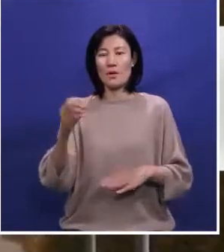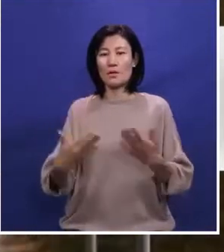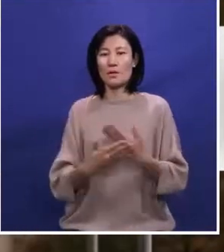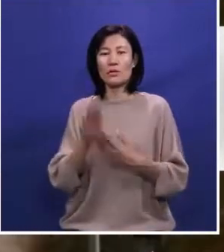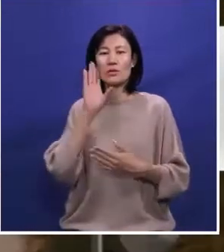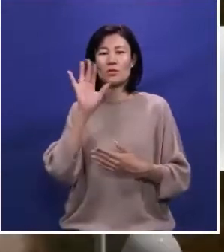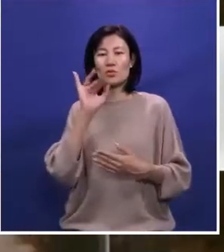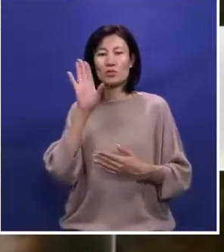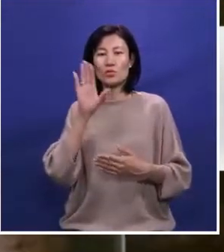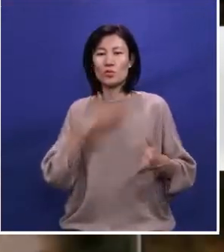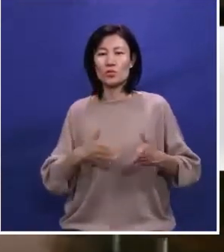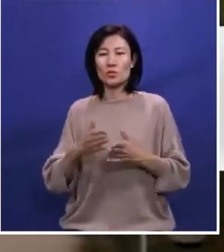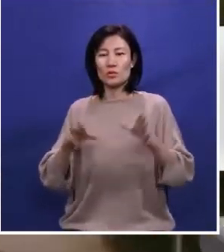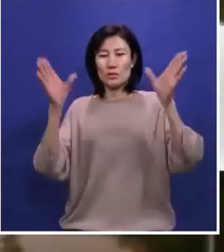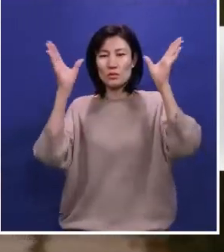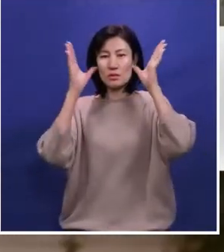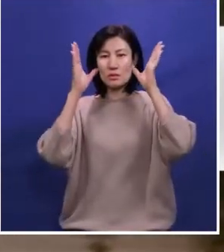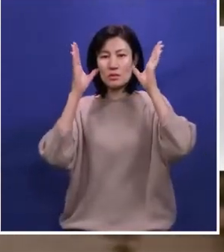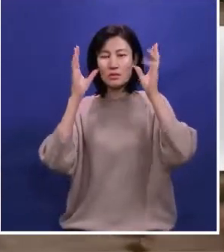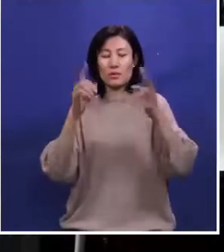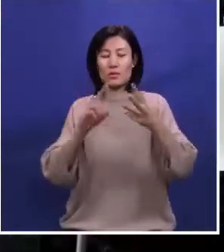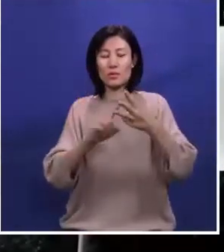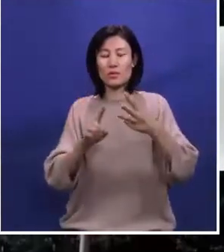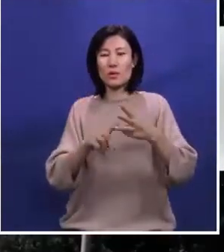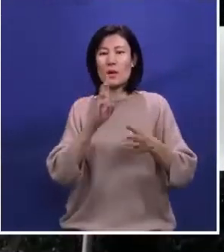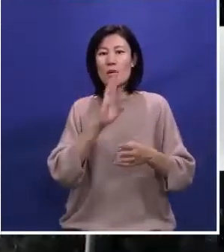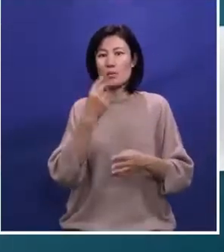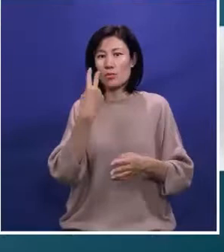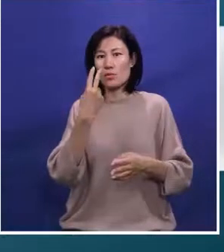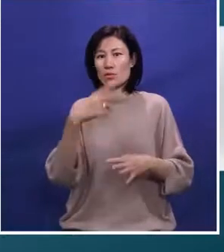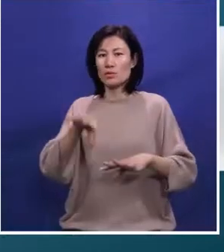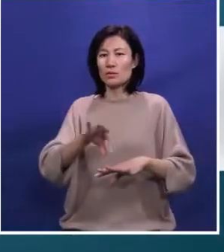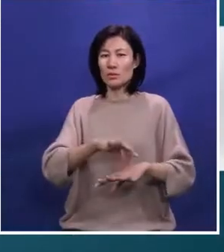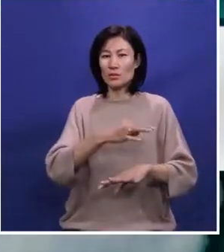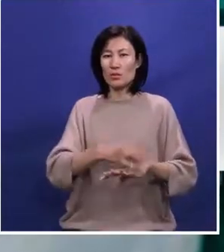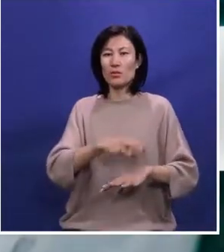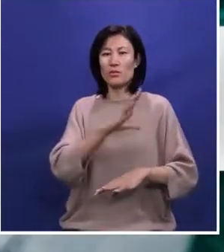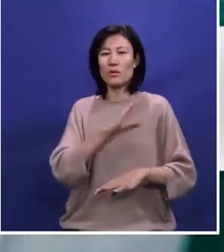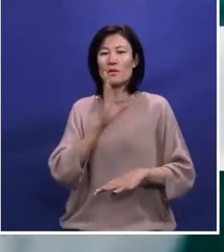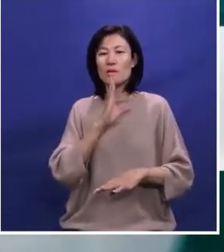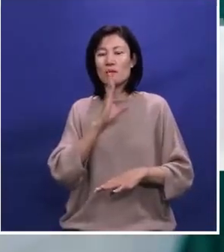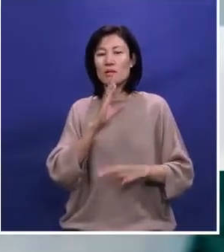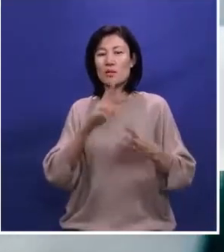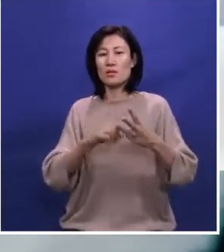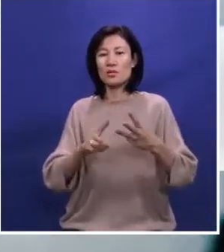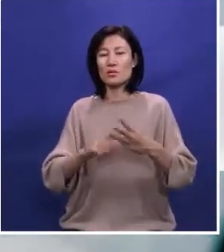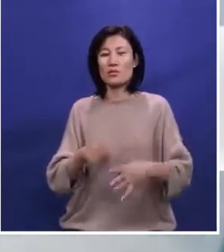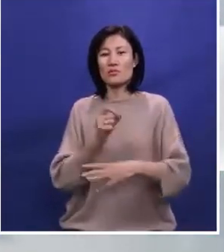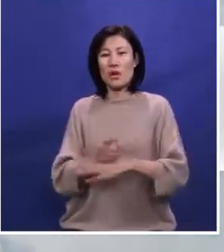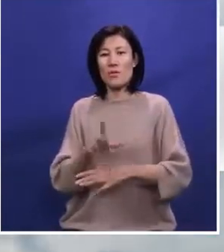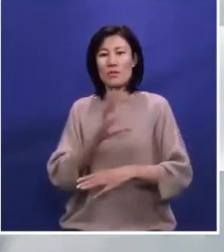жағасында намаз оқып отырып, үш пері қызды көреді. Соның біріне үйленген сәтте қыз үш түрлі шарт